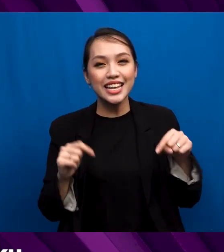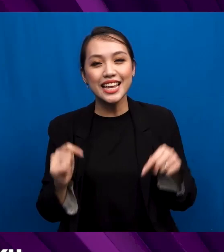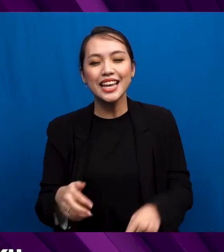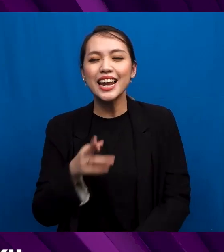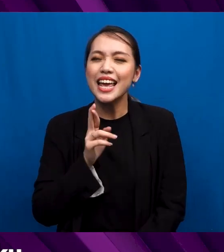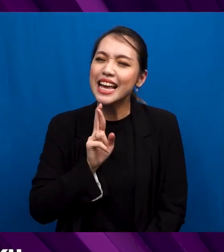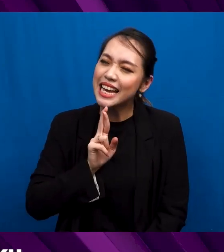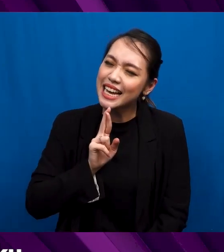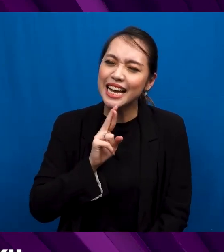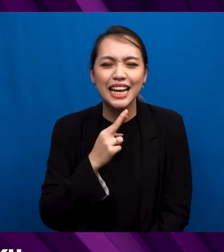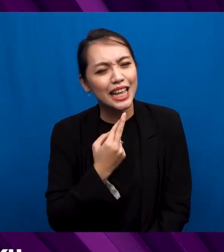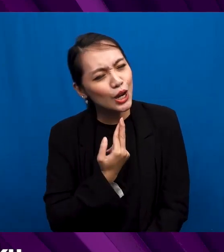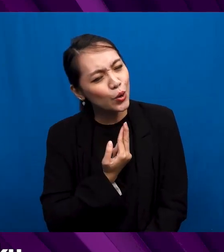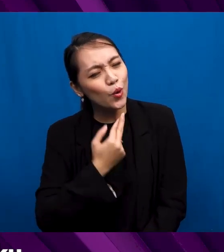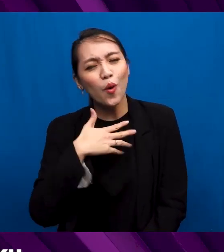Tuhan, ini